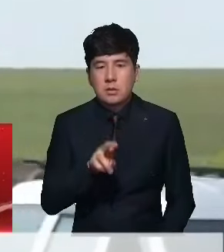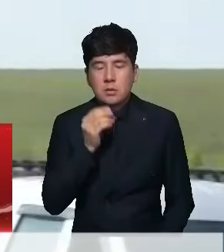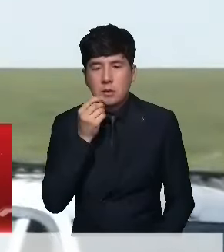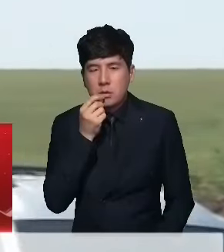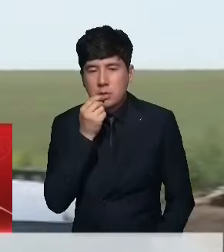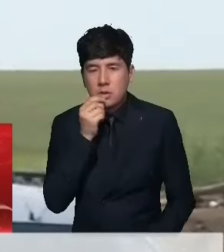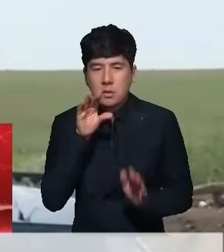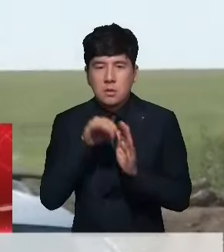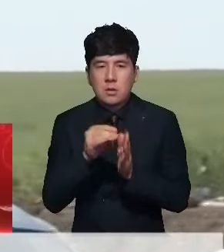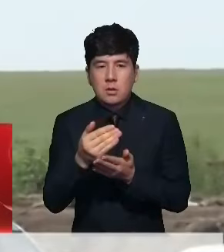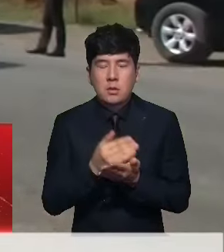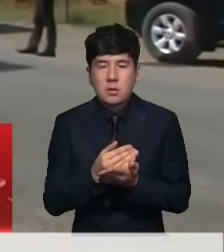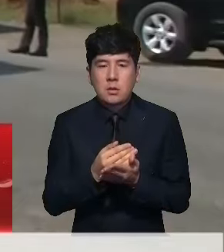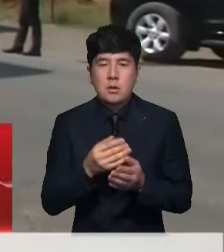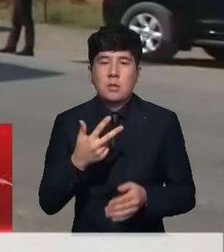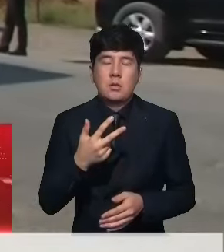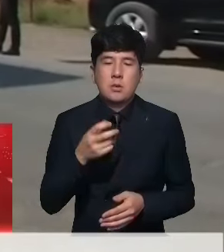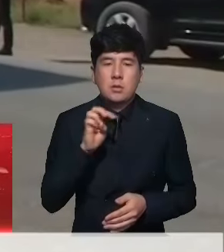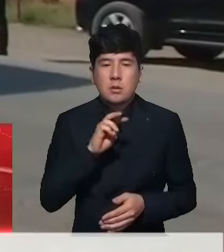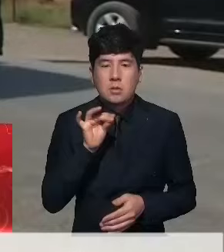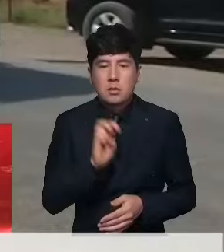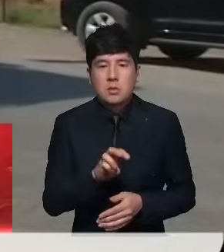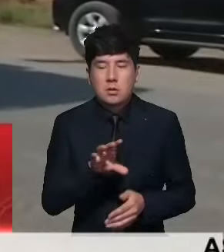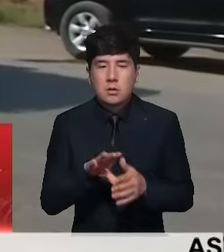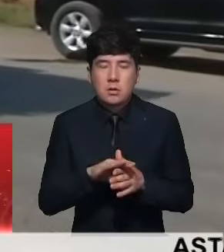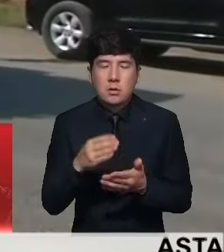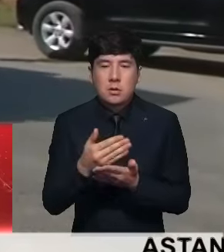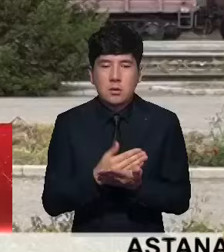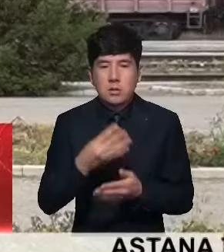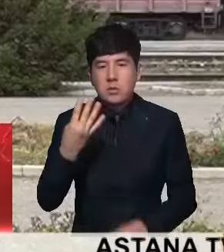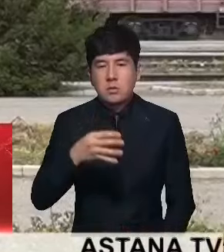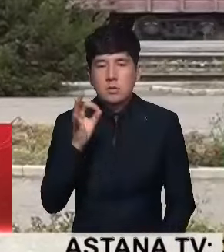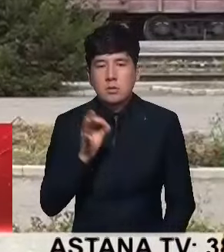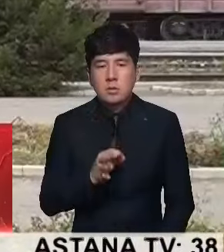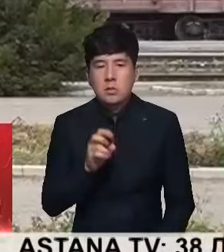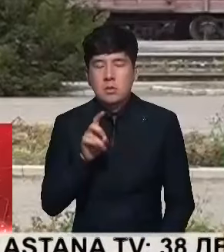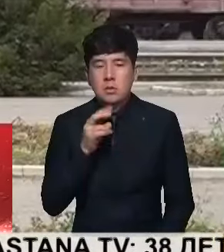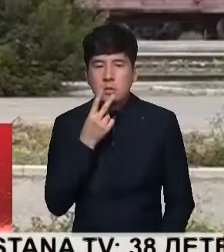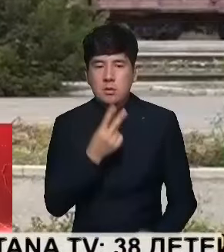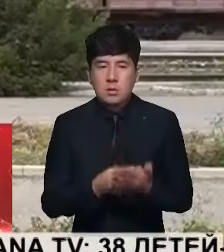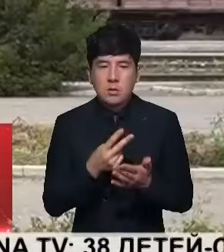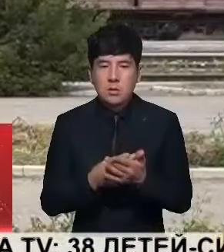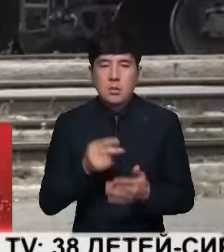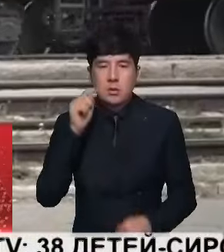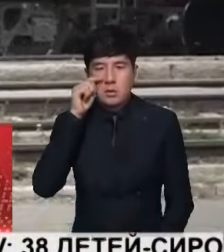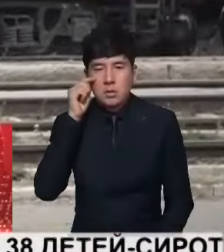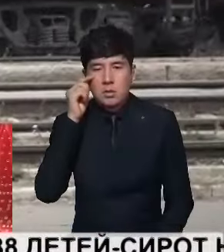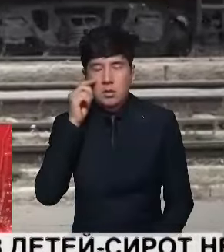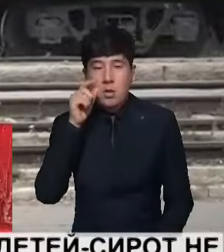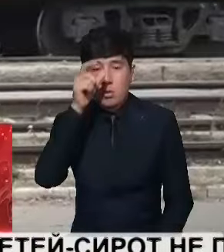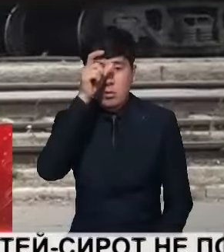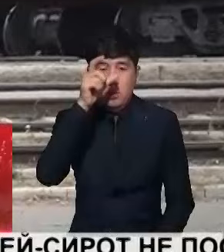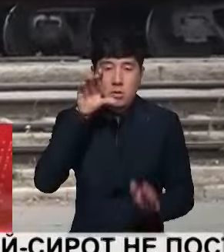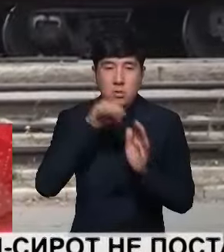месяцев этого года составил более 3 миллионов тонн, снизившись почти на 40%. Хорошие показатели только в Китай. В Турцию и страны